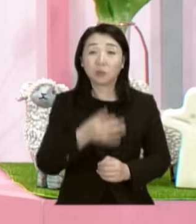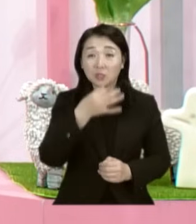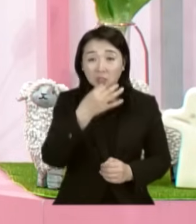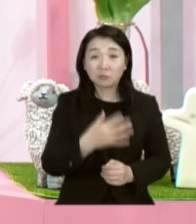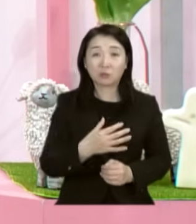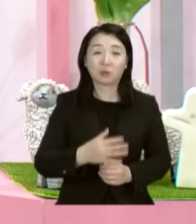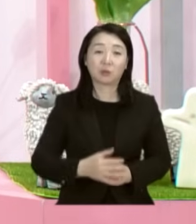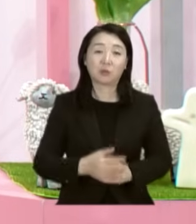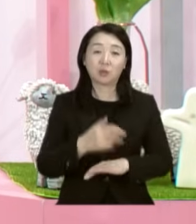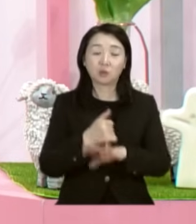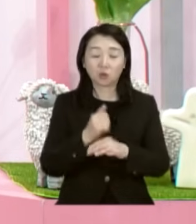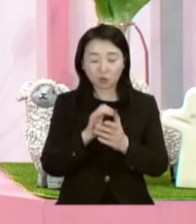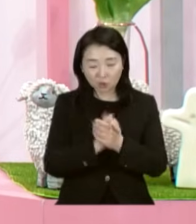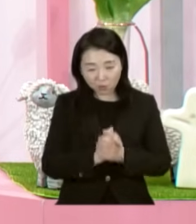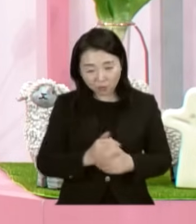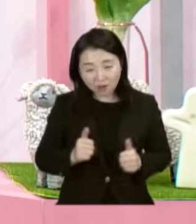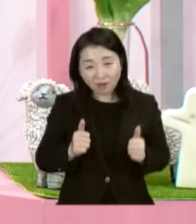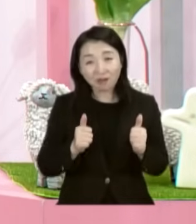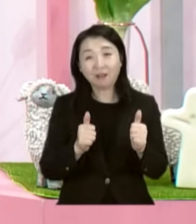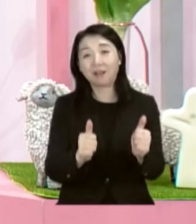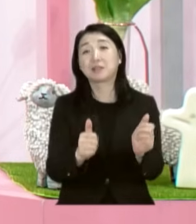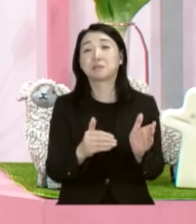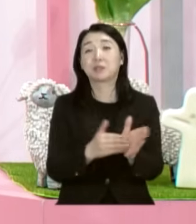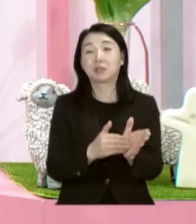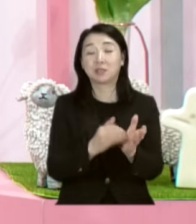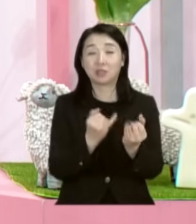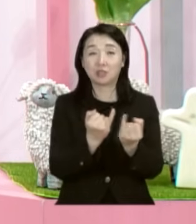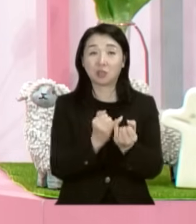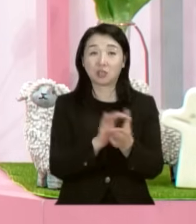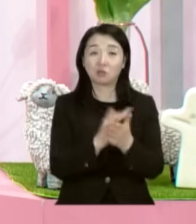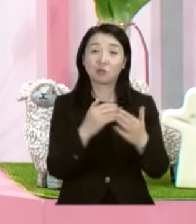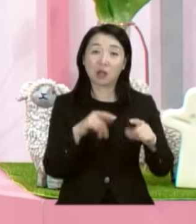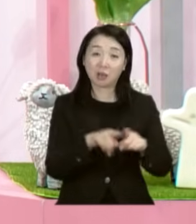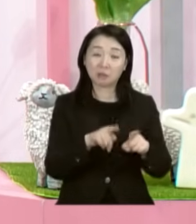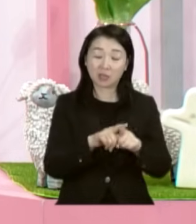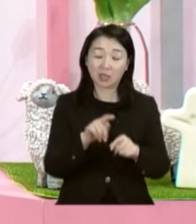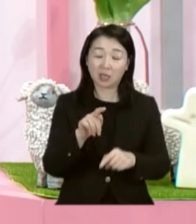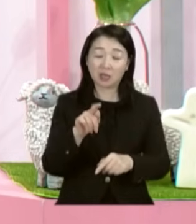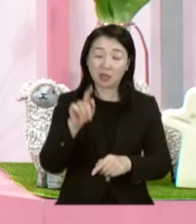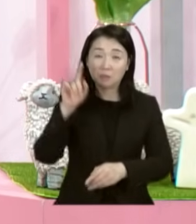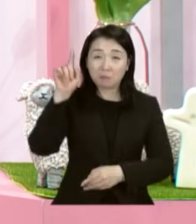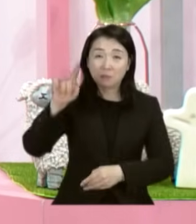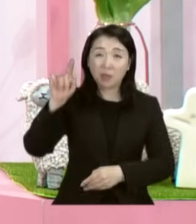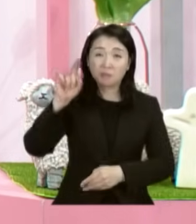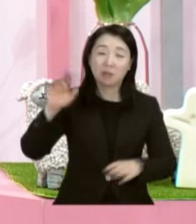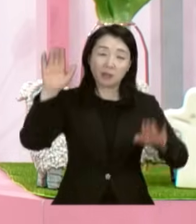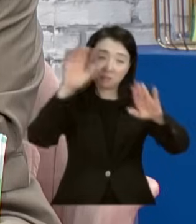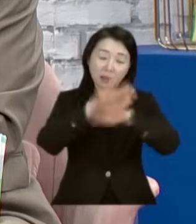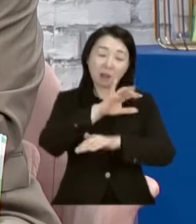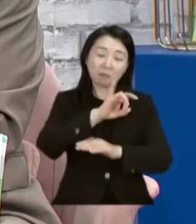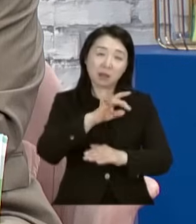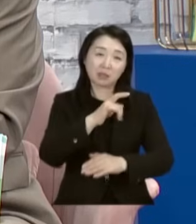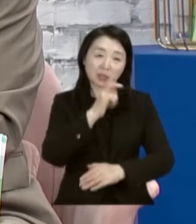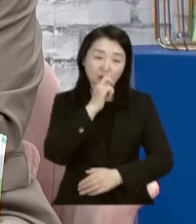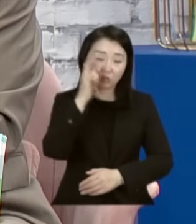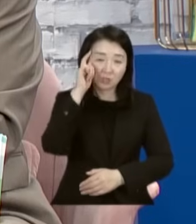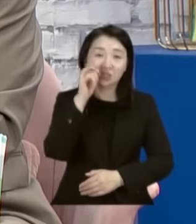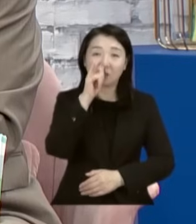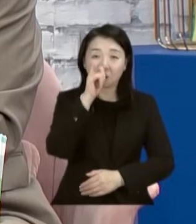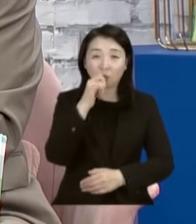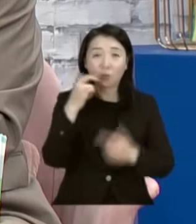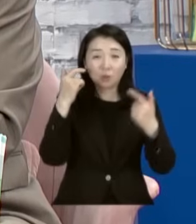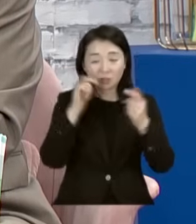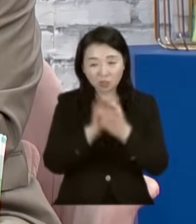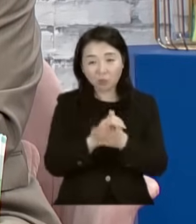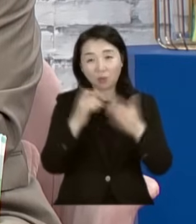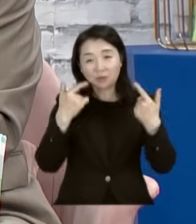이제 너무 힘드니까 기도를 열심히 했어요 그때 여자친구랑 함께 저녁마다 큐티도 매일 같이 하고 기도도 같이